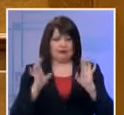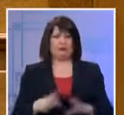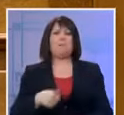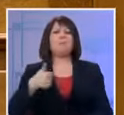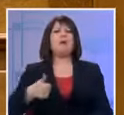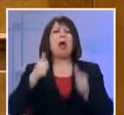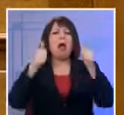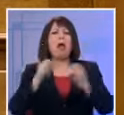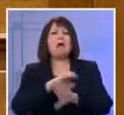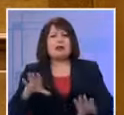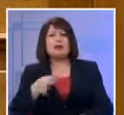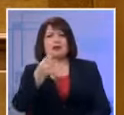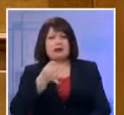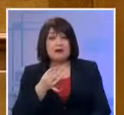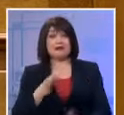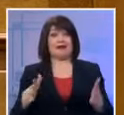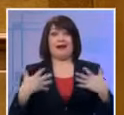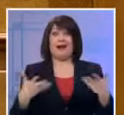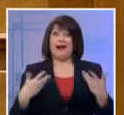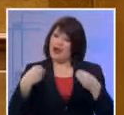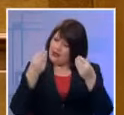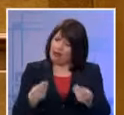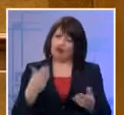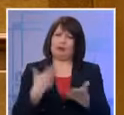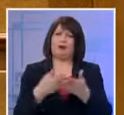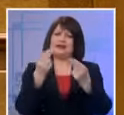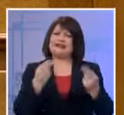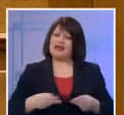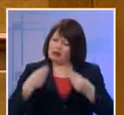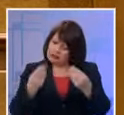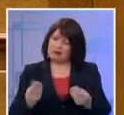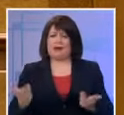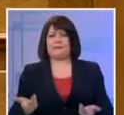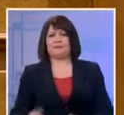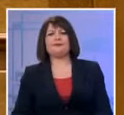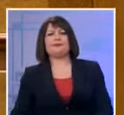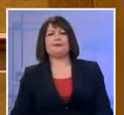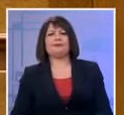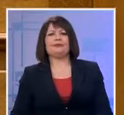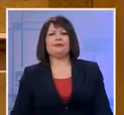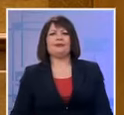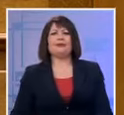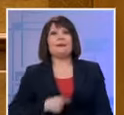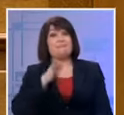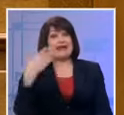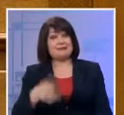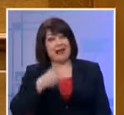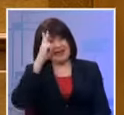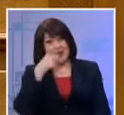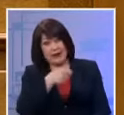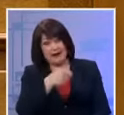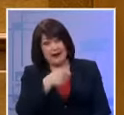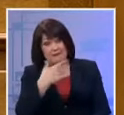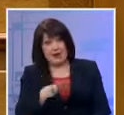ανακοίνωση ότι με χαρά θα δώσετε τα στοιχεία που θα σας ζητήσω. Ήταν λίγο μετά το ταξίδι σας στο Βερολίνο. Και